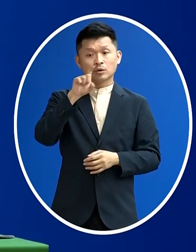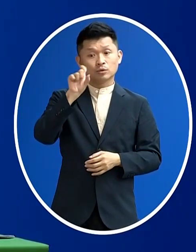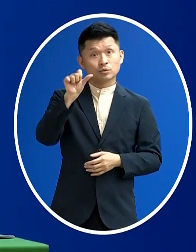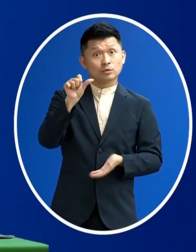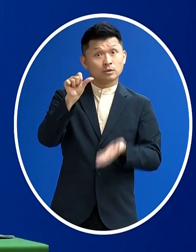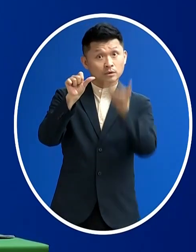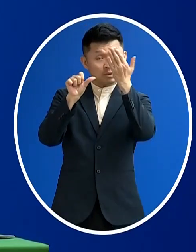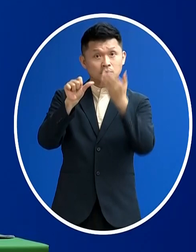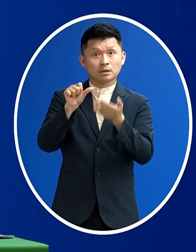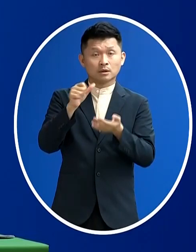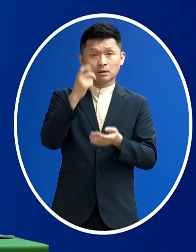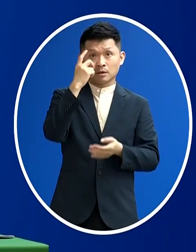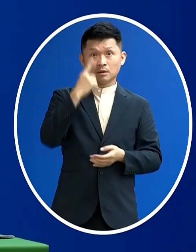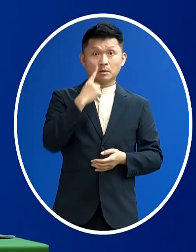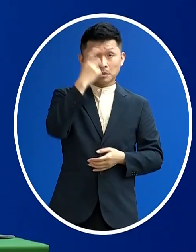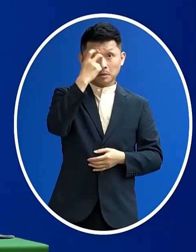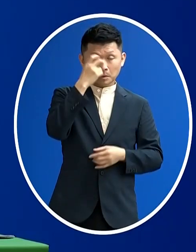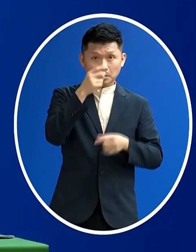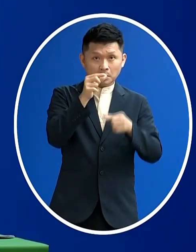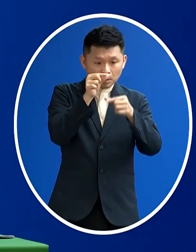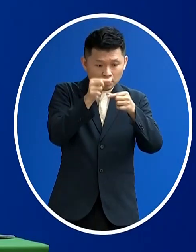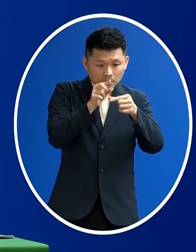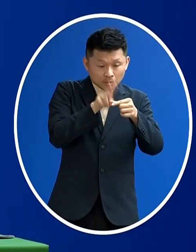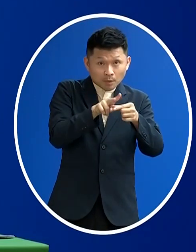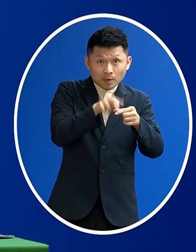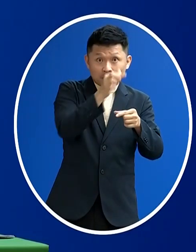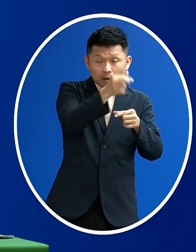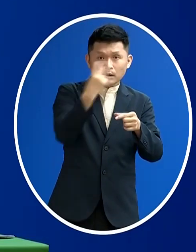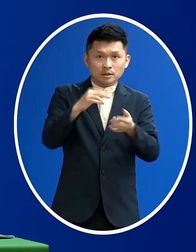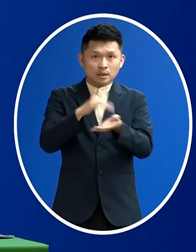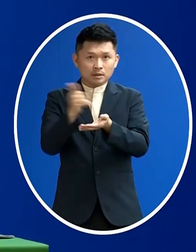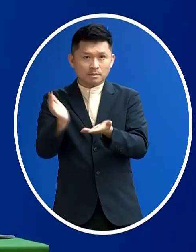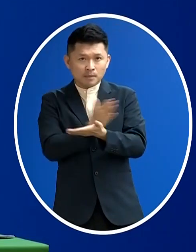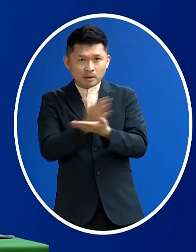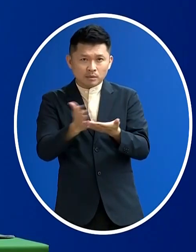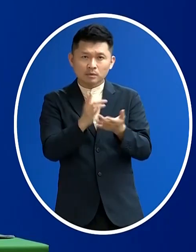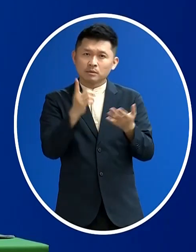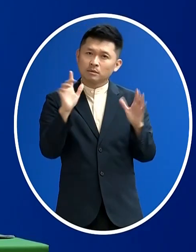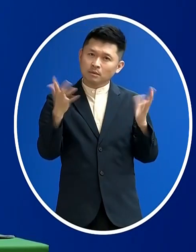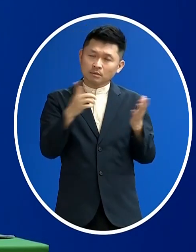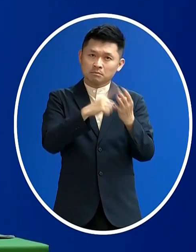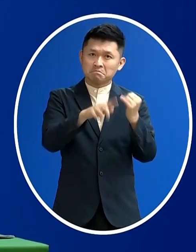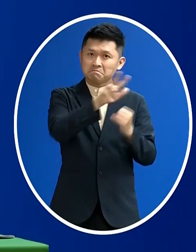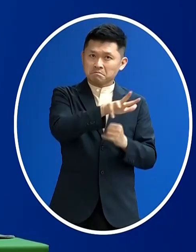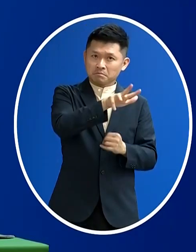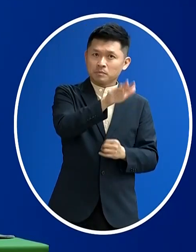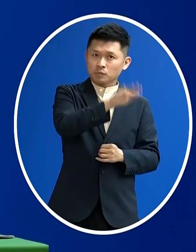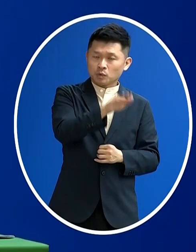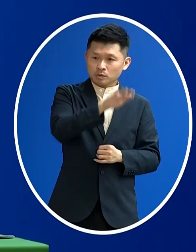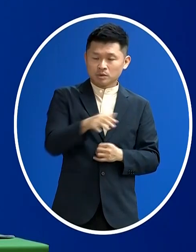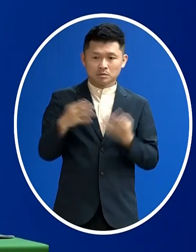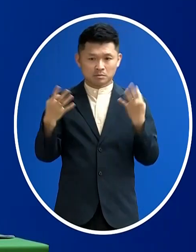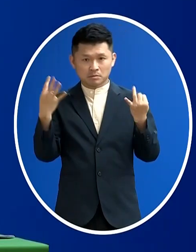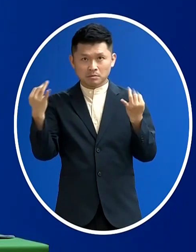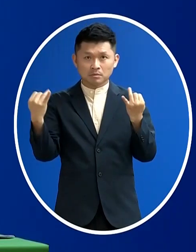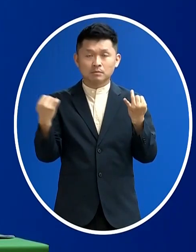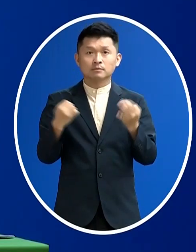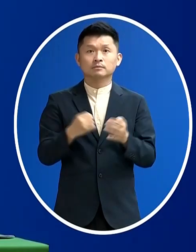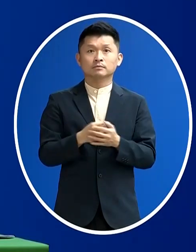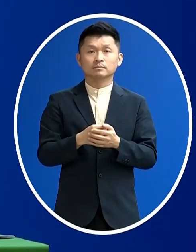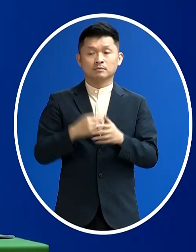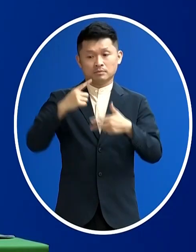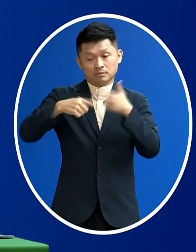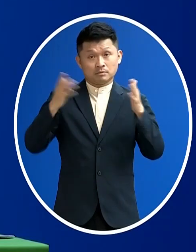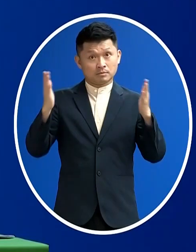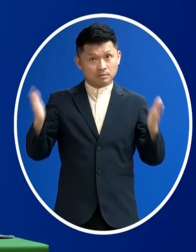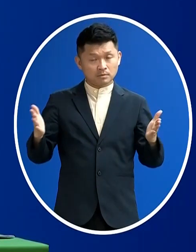确认进来的，这部分大概也是占大概8000到9000件左右，所以大概目前来讲这个趋势在这一周